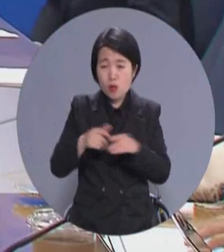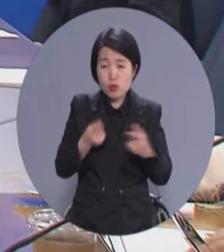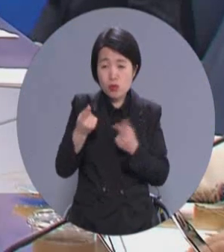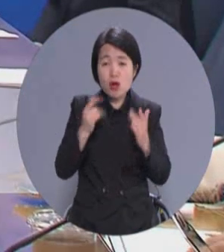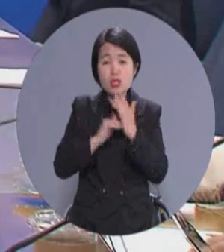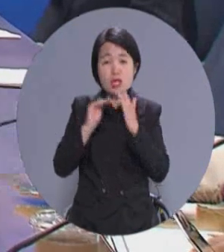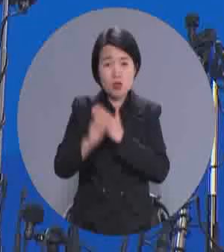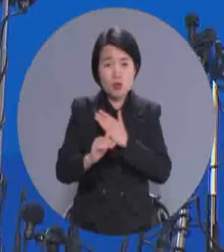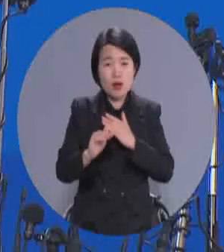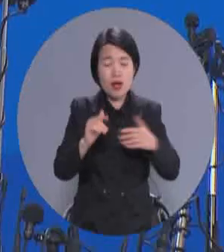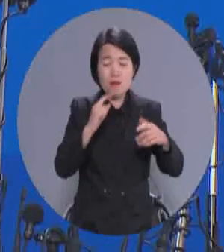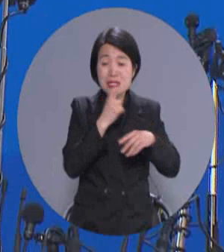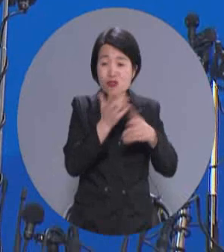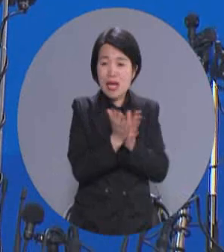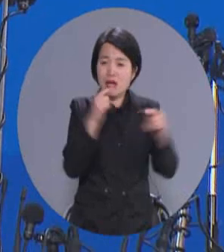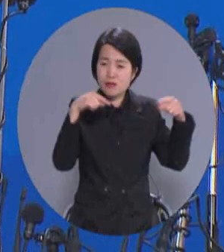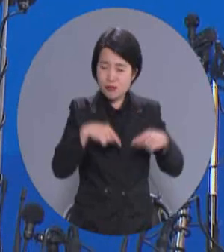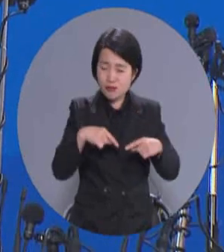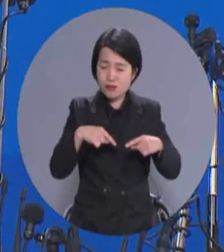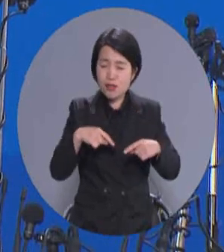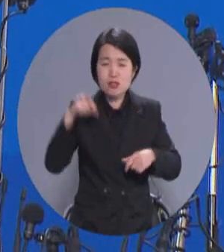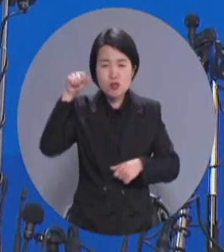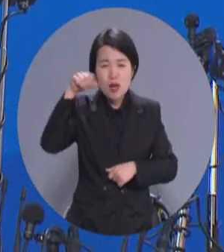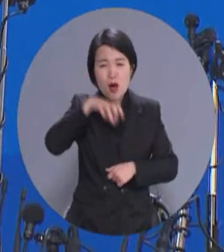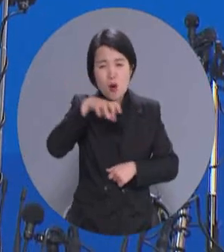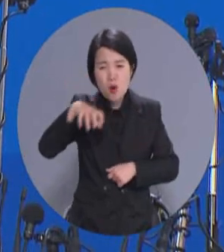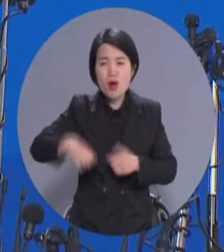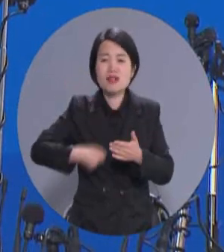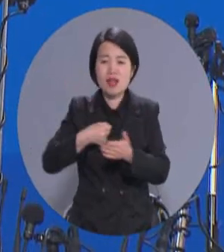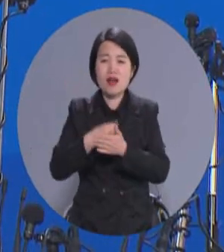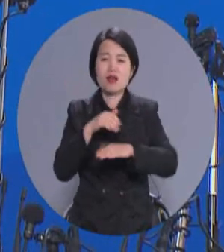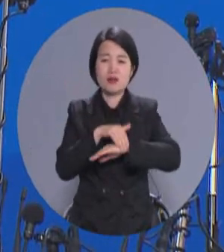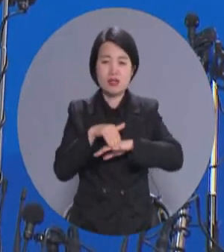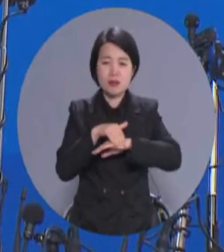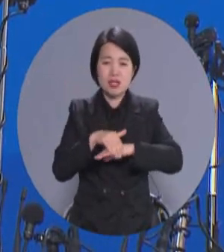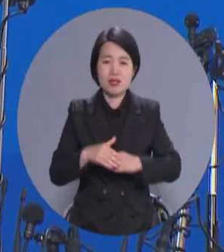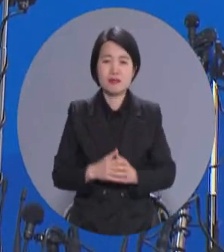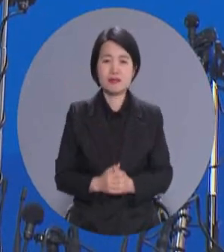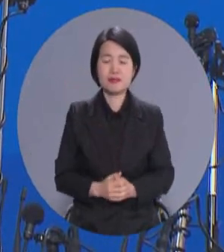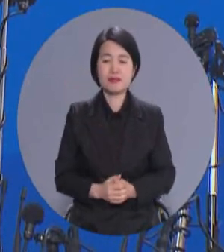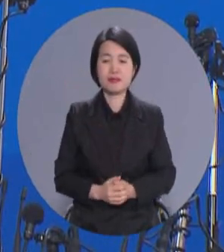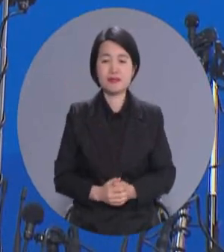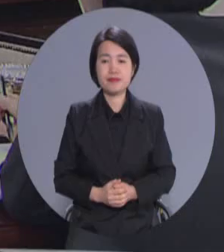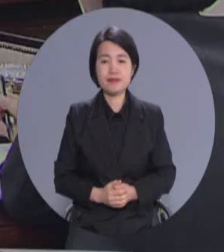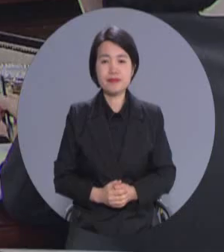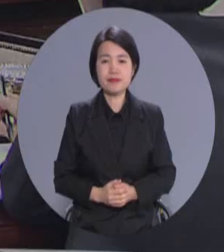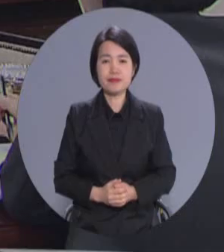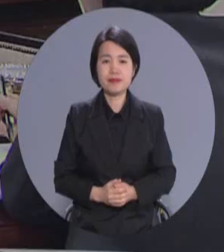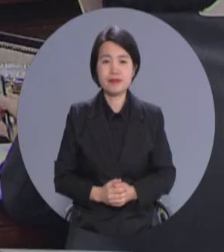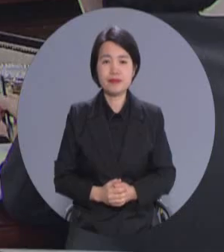이후 당과 상의해 출마 지역을 결정하겠다고 밝혔습니다.